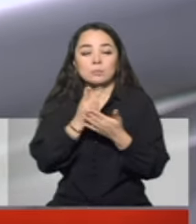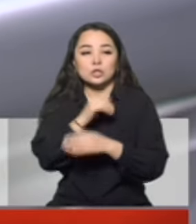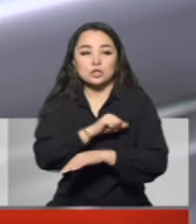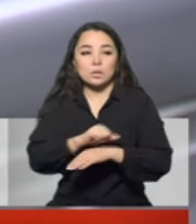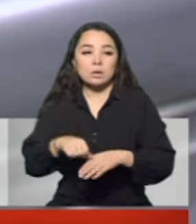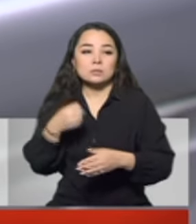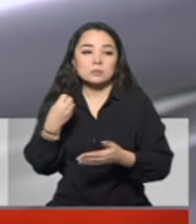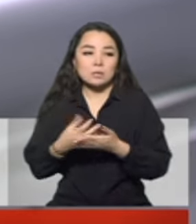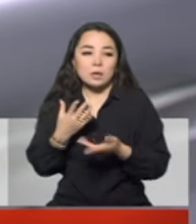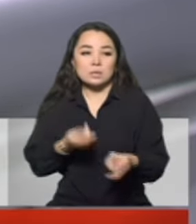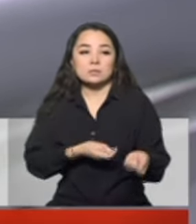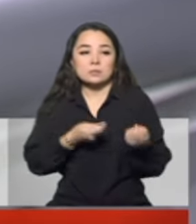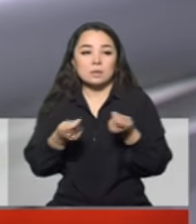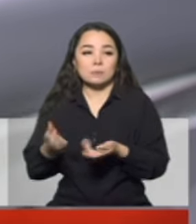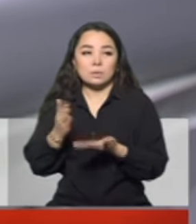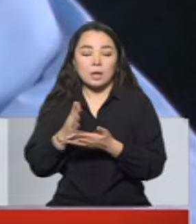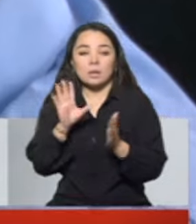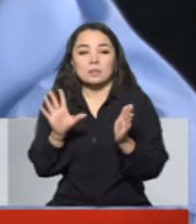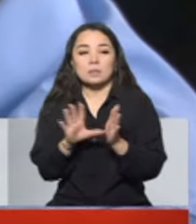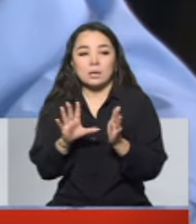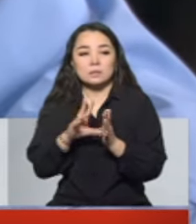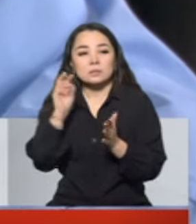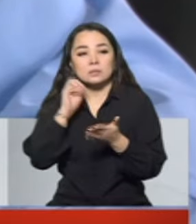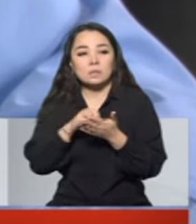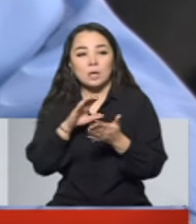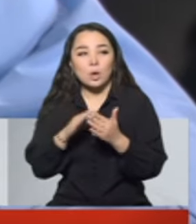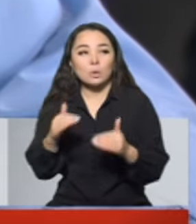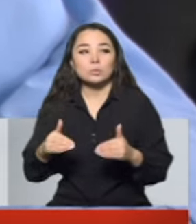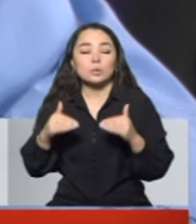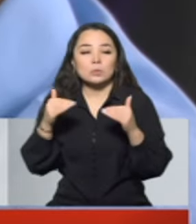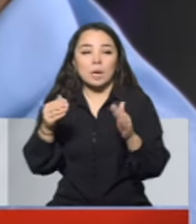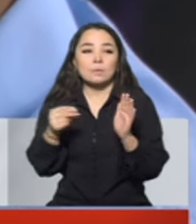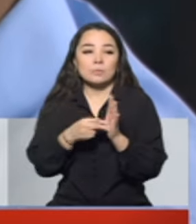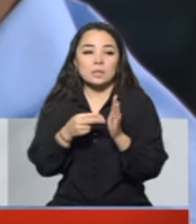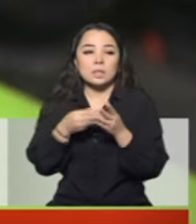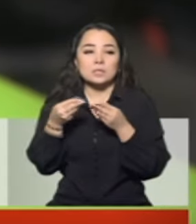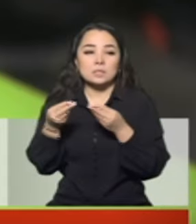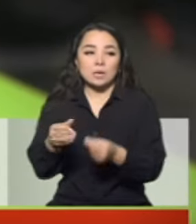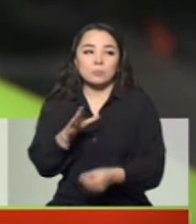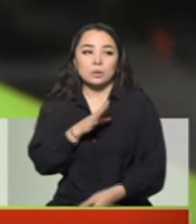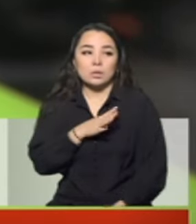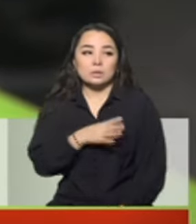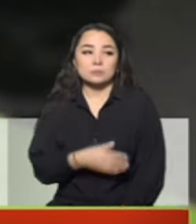шетелден қымбатқа жеткізіледі. Электр энергиясы тарифінің көтерілуі де бағаға әсер еткен.